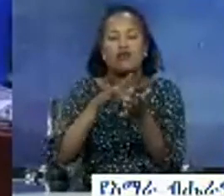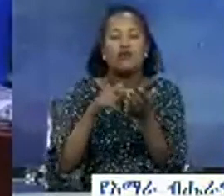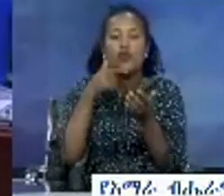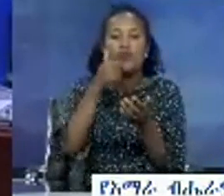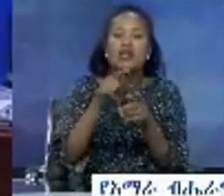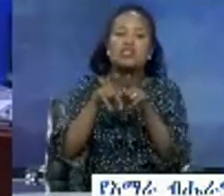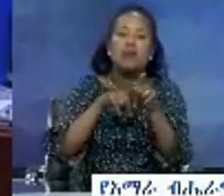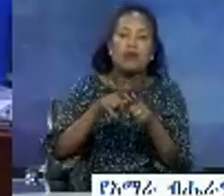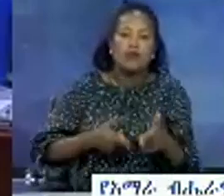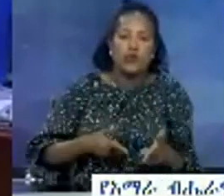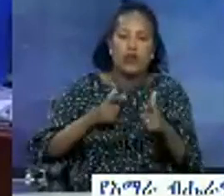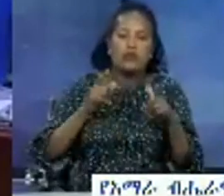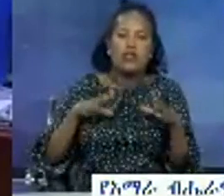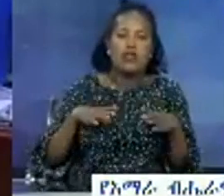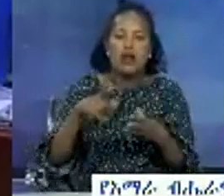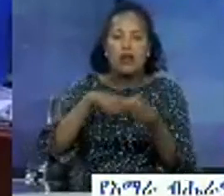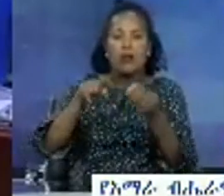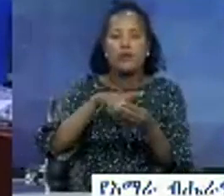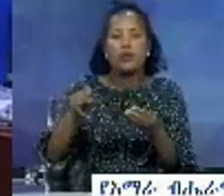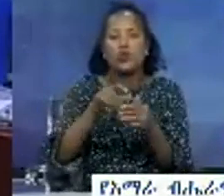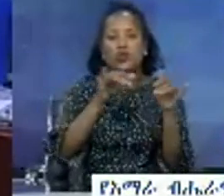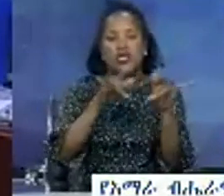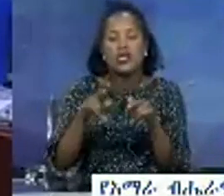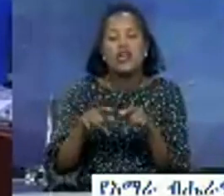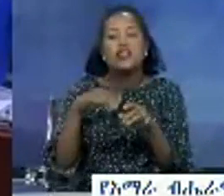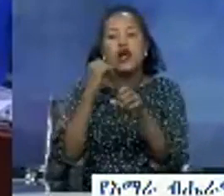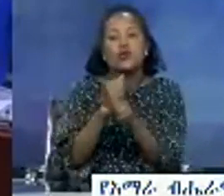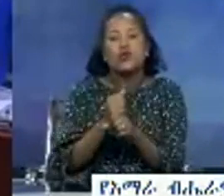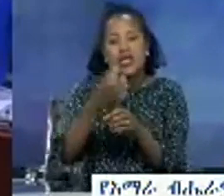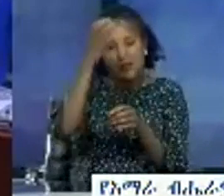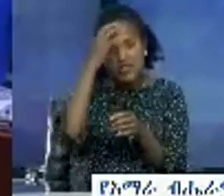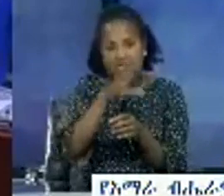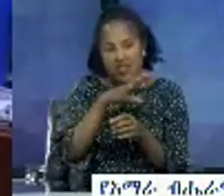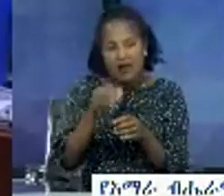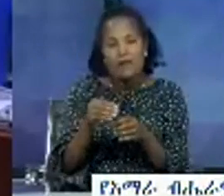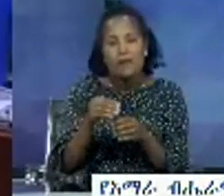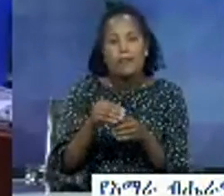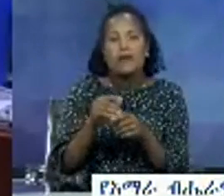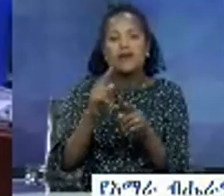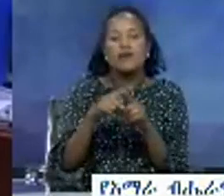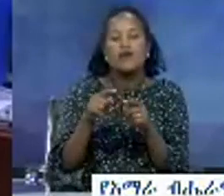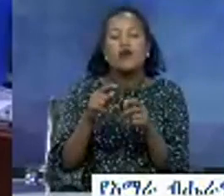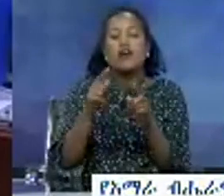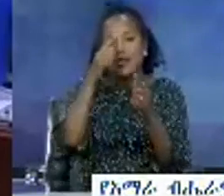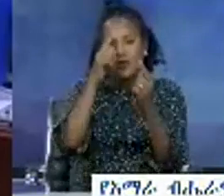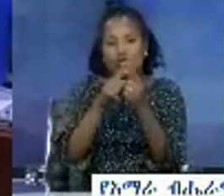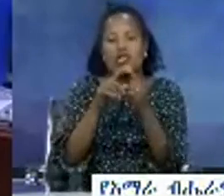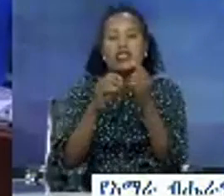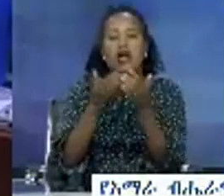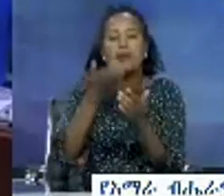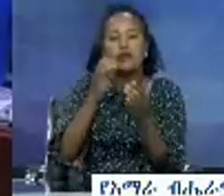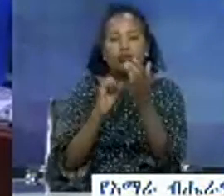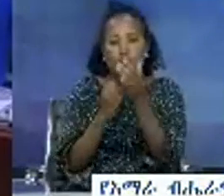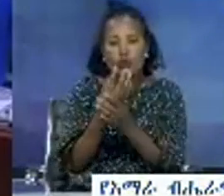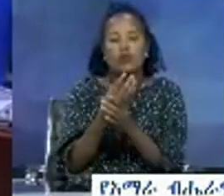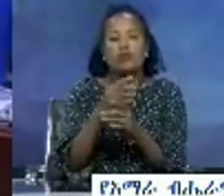ተስማሚ የመኖሪያና የመዝናኛ አካባቢ ይሆኑ ዘንድ የተያዙ የመንግስትና የተራድኦ እቅዶችና የሀብት ምንጮች